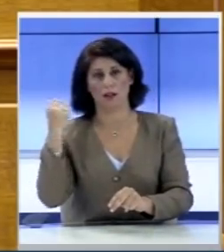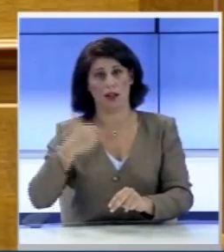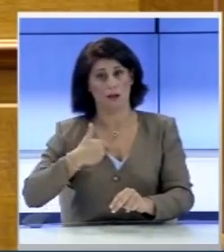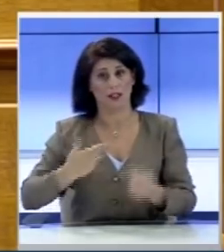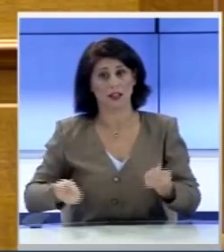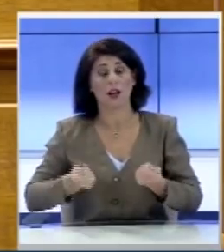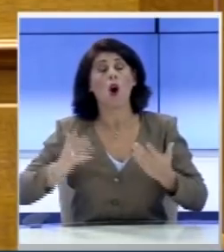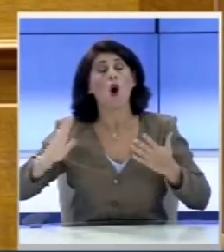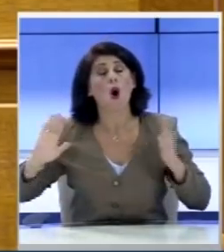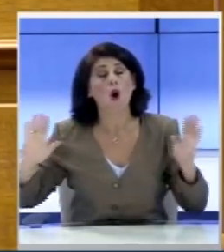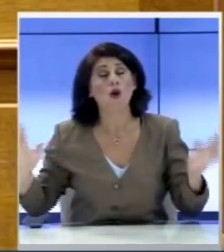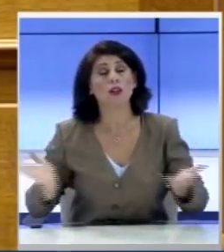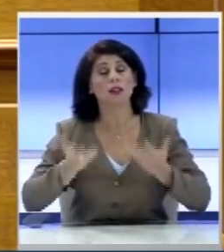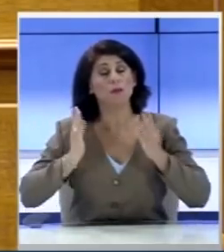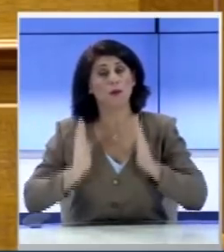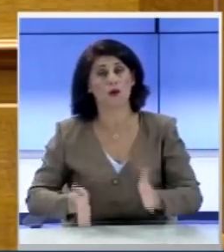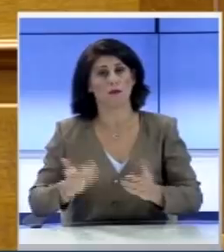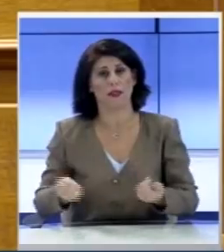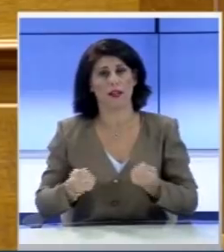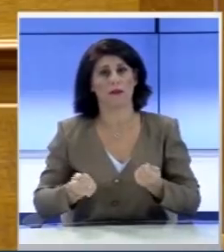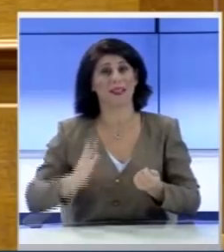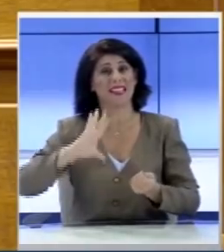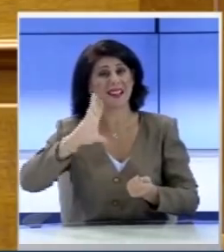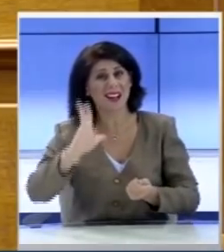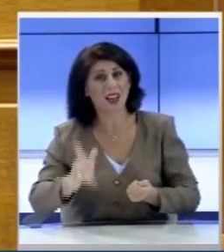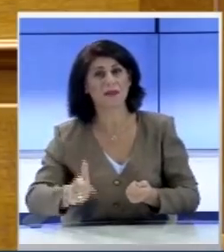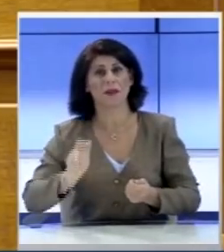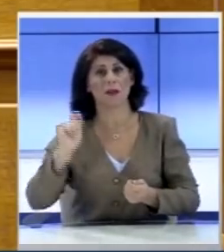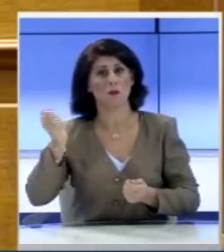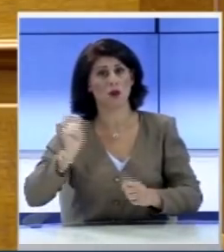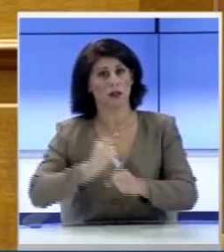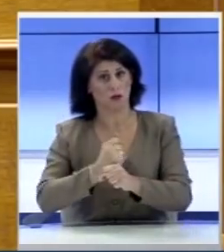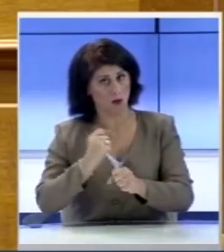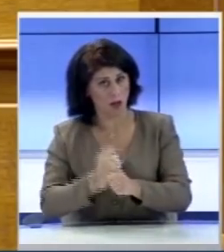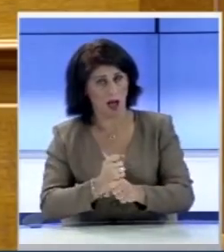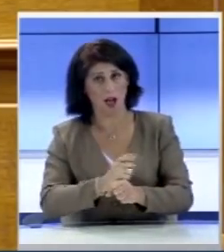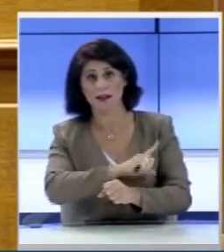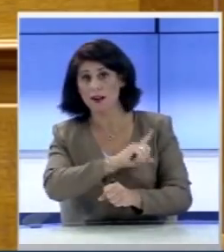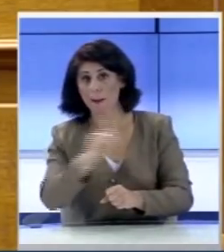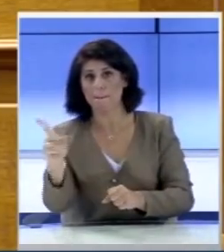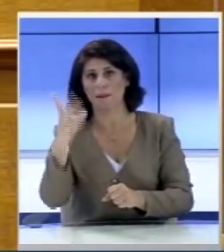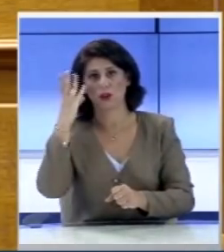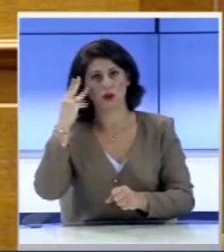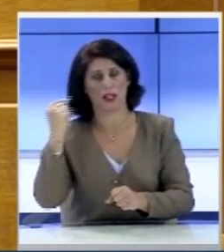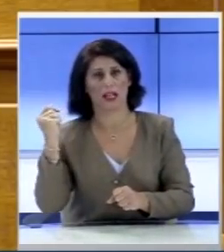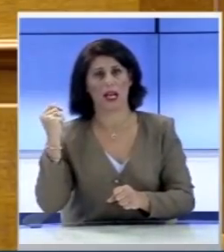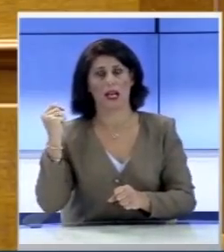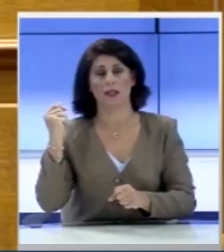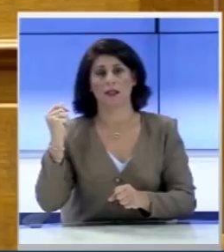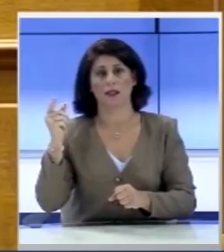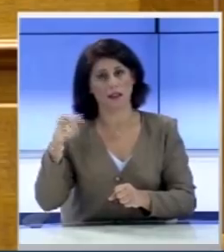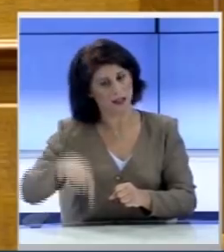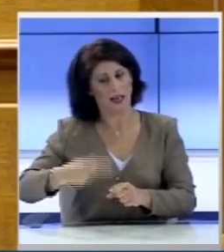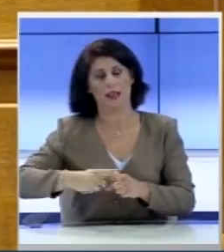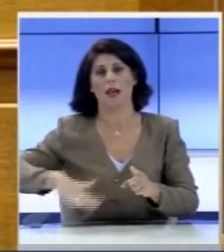κάνουμε ό,τι περνάει από το χέρι μας, με την καθημερινή πολιτική μας δουλειά, να μην το ξεχνά, να μην το ξεχάσει και